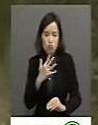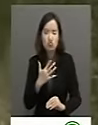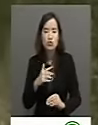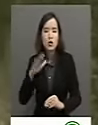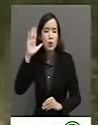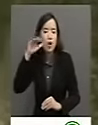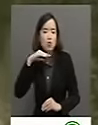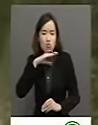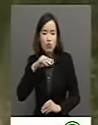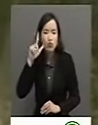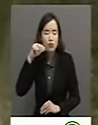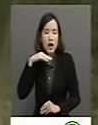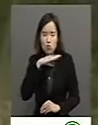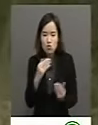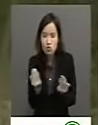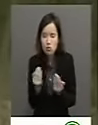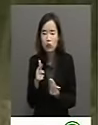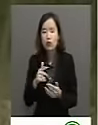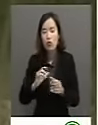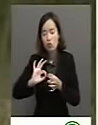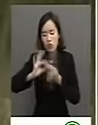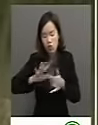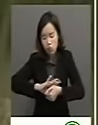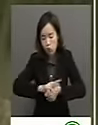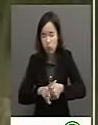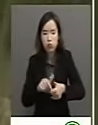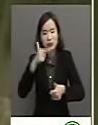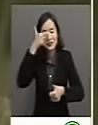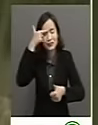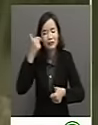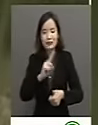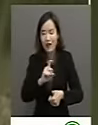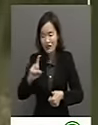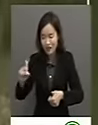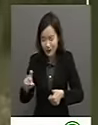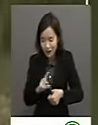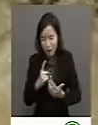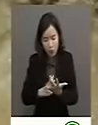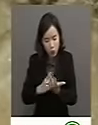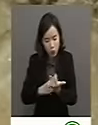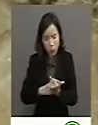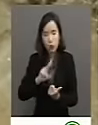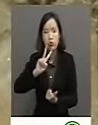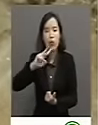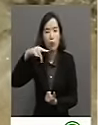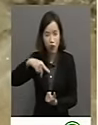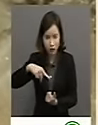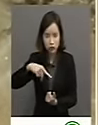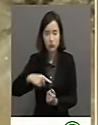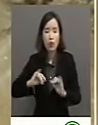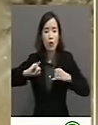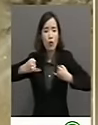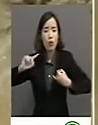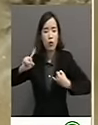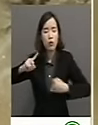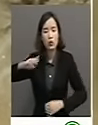ม่พันธุ์ลูกหมูเนี่ยนะฮะถูกไฟคอกครับดำเป็นตอตะโกตายกันเกลื่อนนะฮะนับๆก็ 2,000 ตัวเจ้าของคือจ่